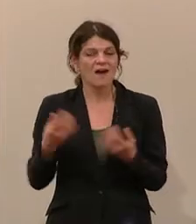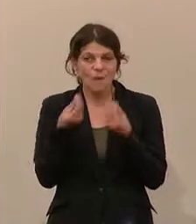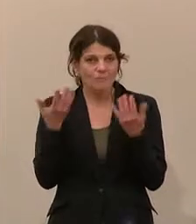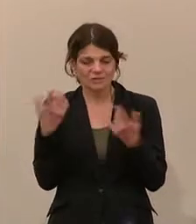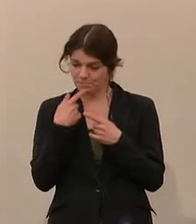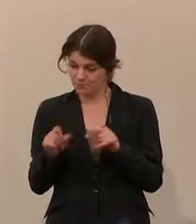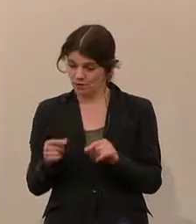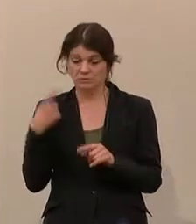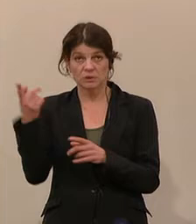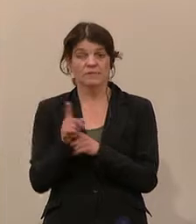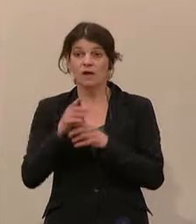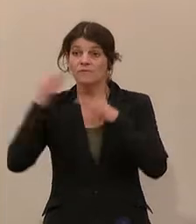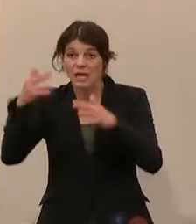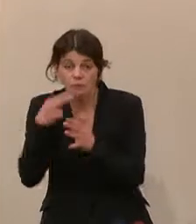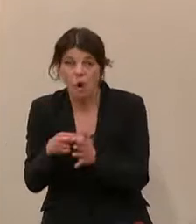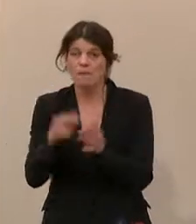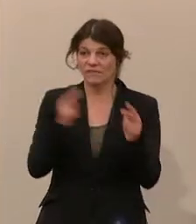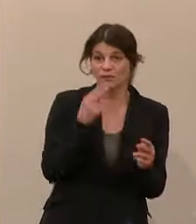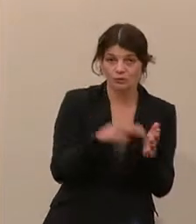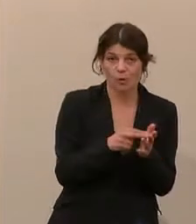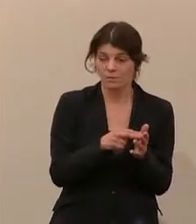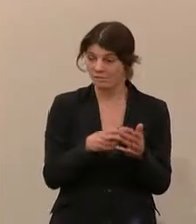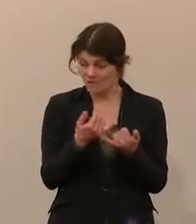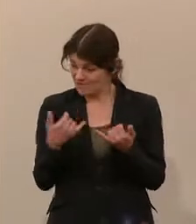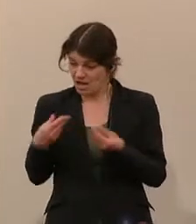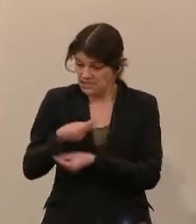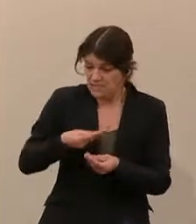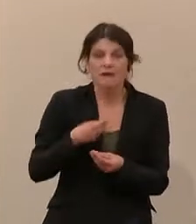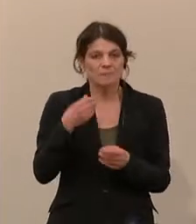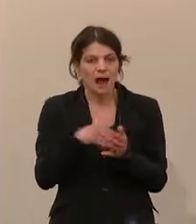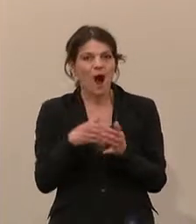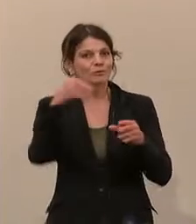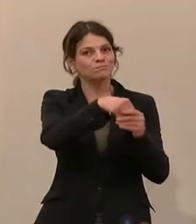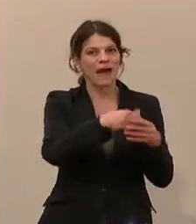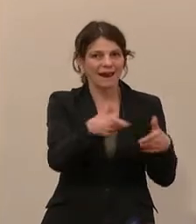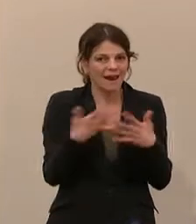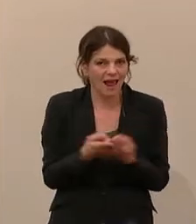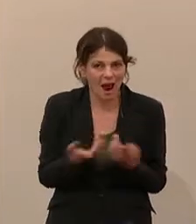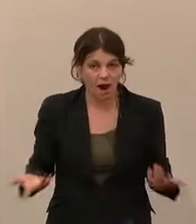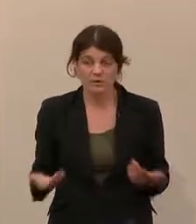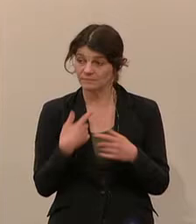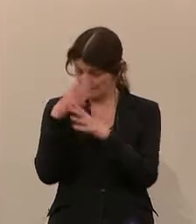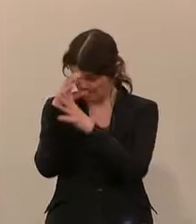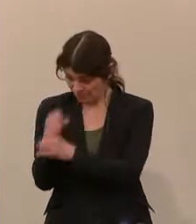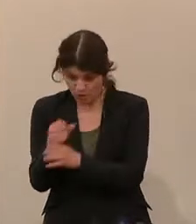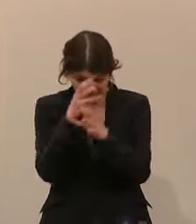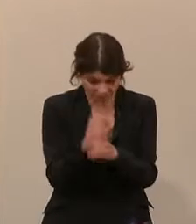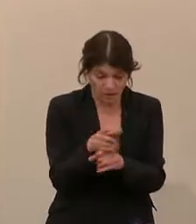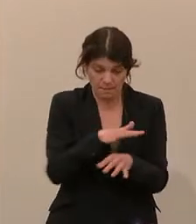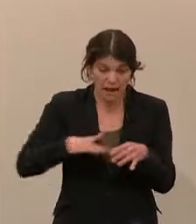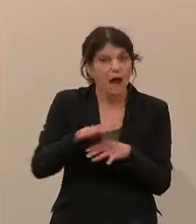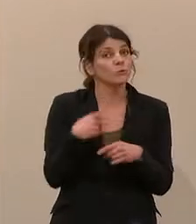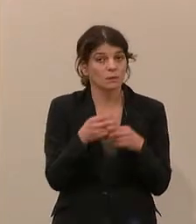über diese Speicherung in den Griff zu bekommen. Was will ich damit sagen? Es ist der Fokus auf diese Bereiche bei